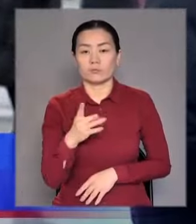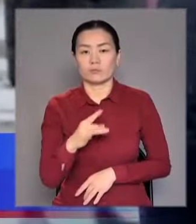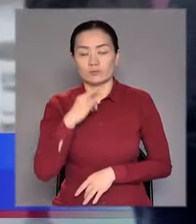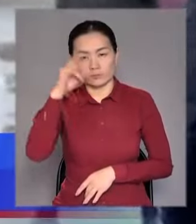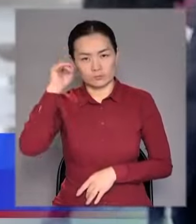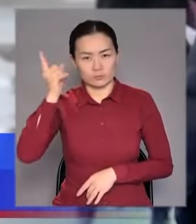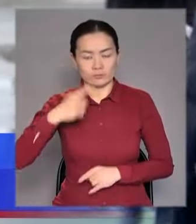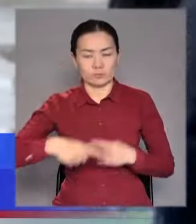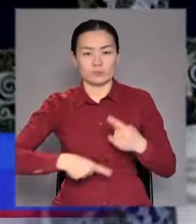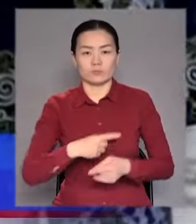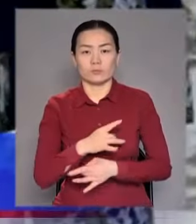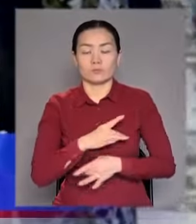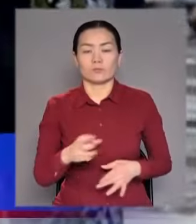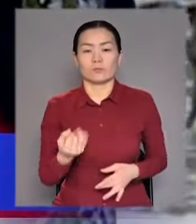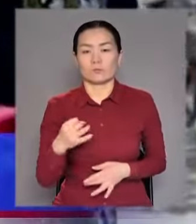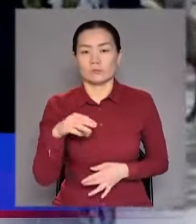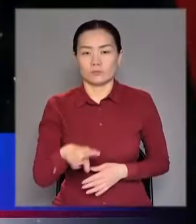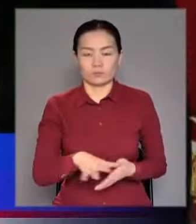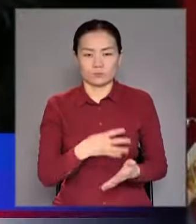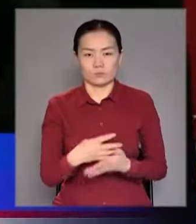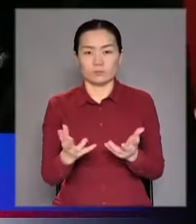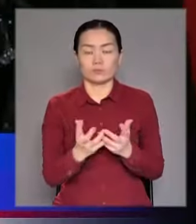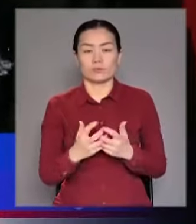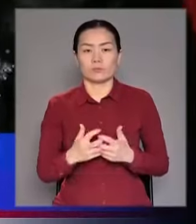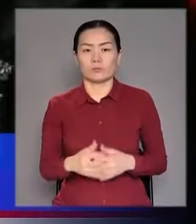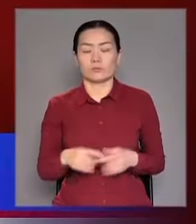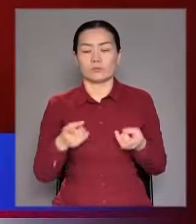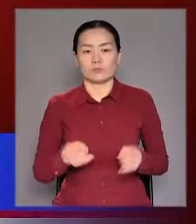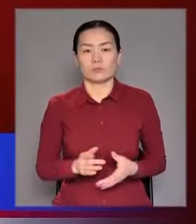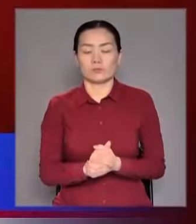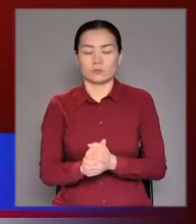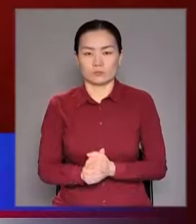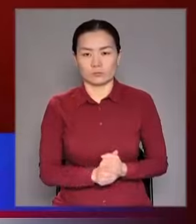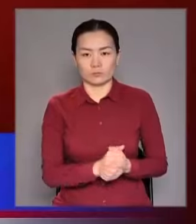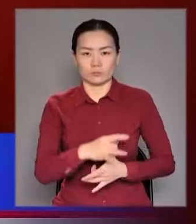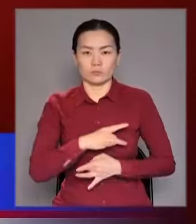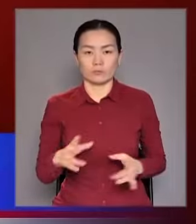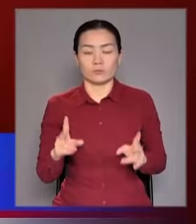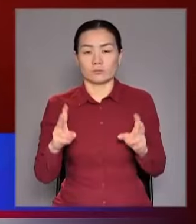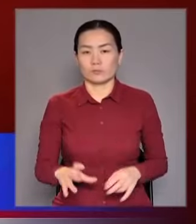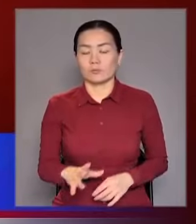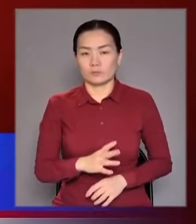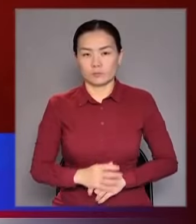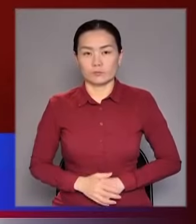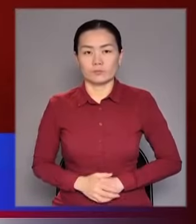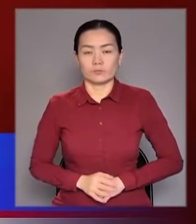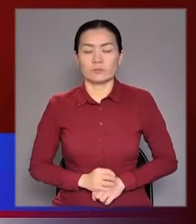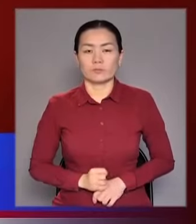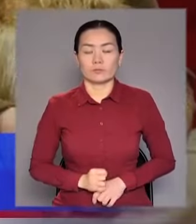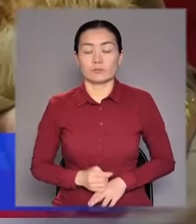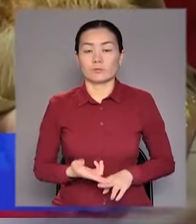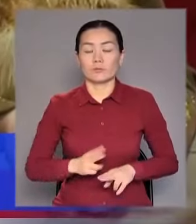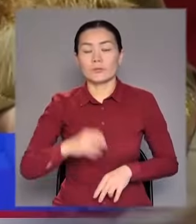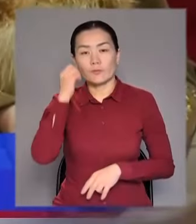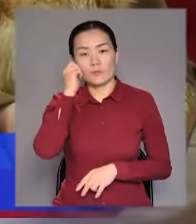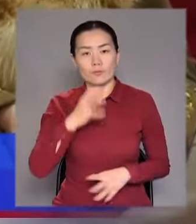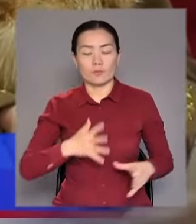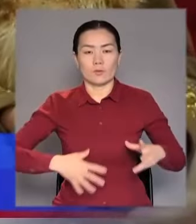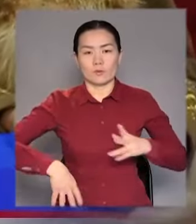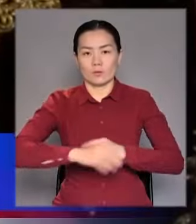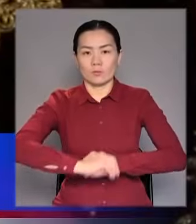қазақтың атам заманнан келе жатқан ай күнтізбесімен есептелгендегі нағыз көшпелі халықтардың мерекесі деген ұғым қалыптасты. Осы тұста ақсақал